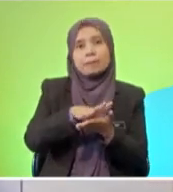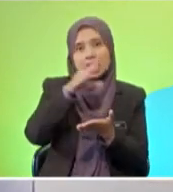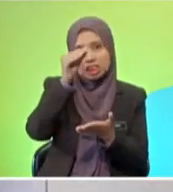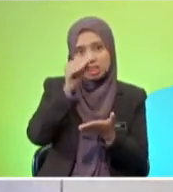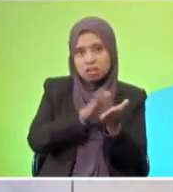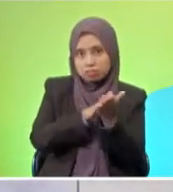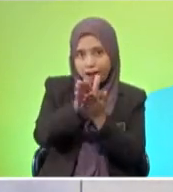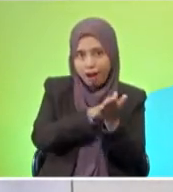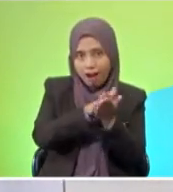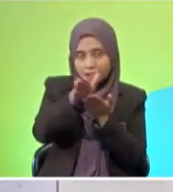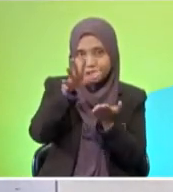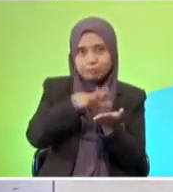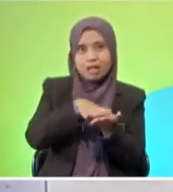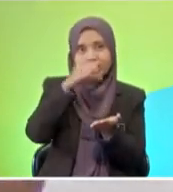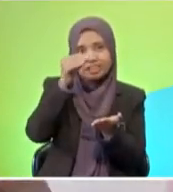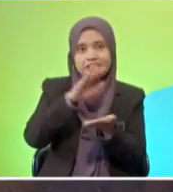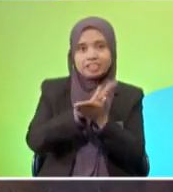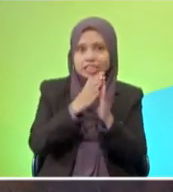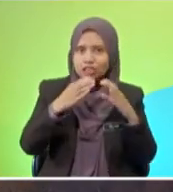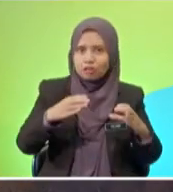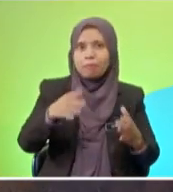sangat rajin dan cepatlah